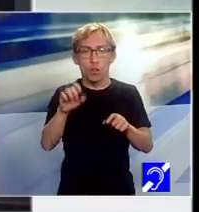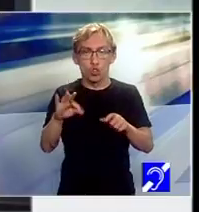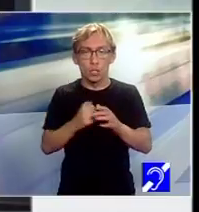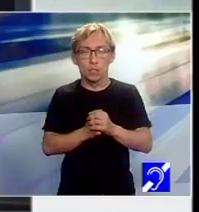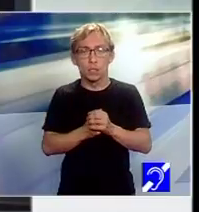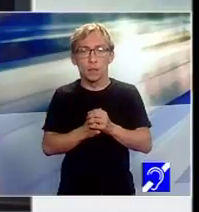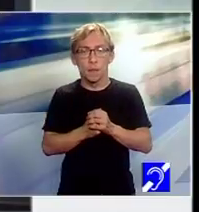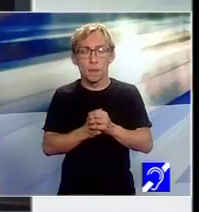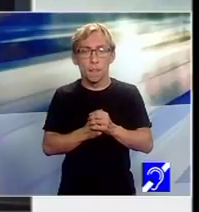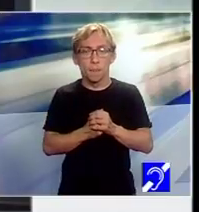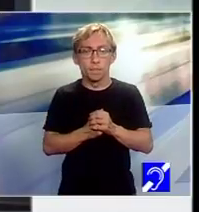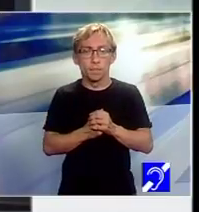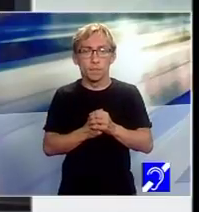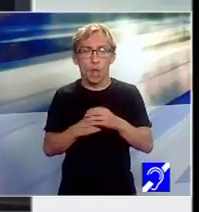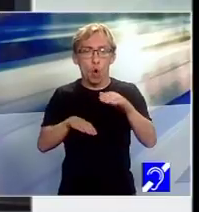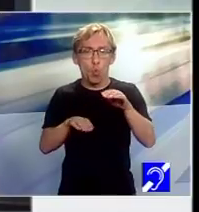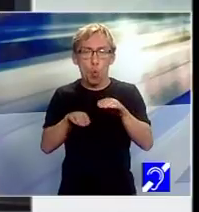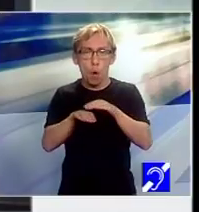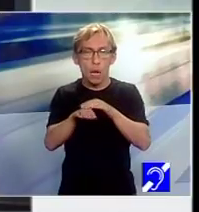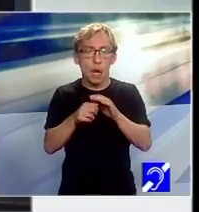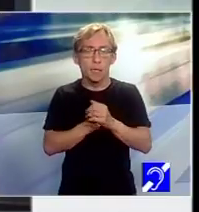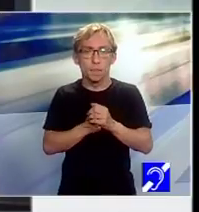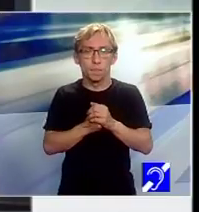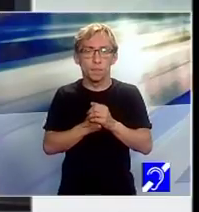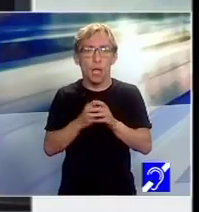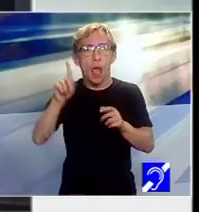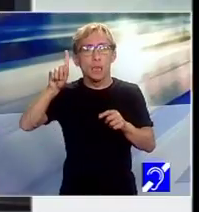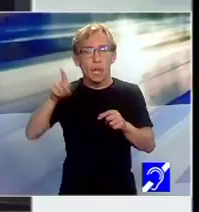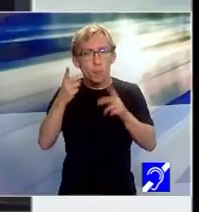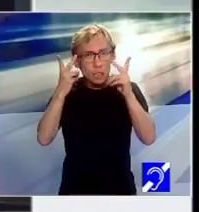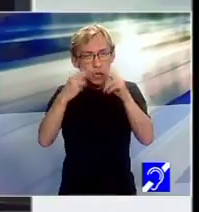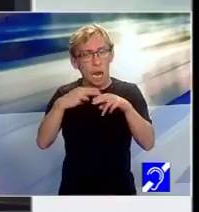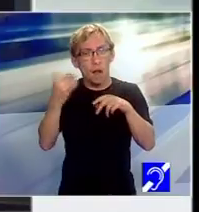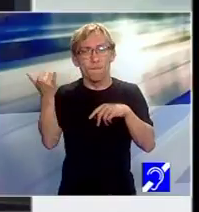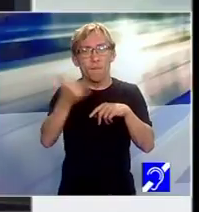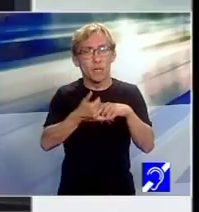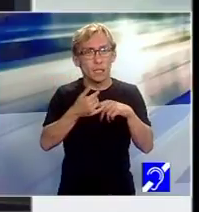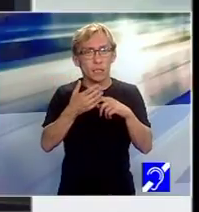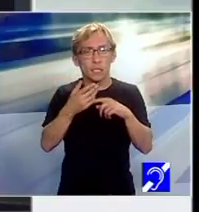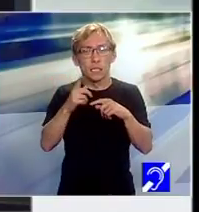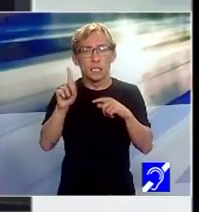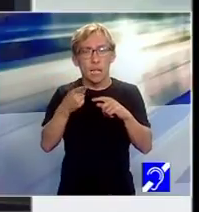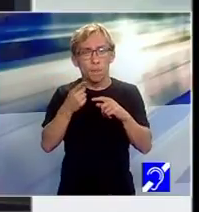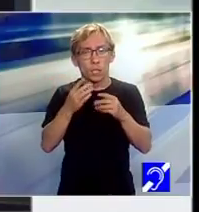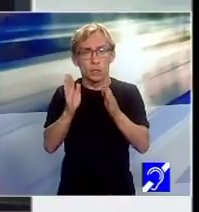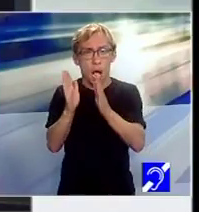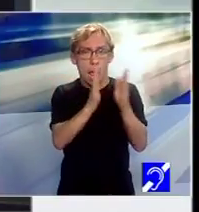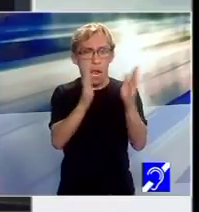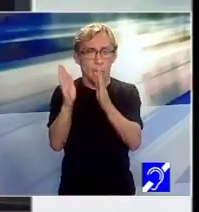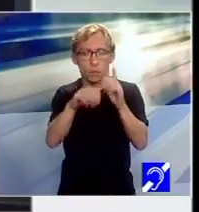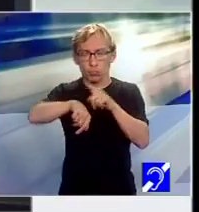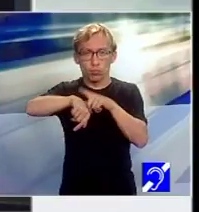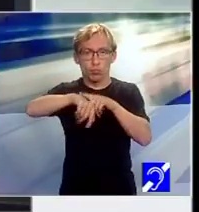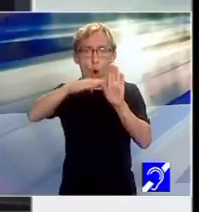Vin cu vestimentația de afară. Cu încălțăminte de afară. Încet, încet, ei trebuie să se înțeleagă că va veni momentul când trebuie să se încadreze în orarul